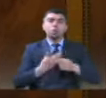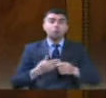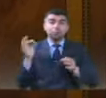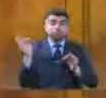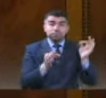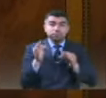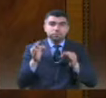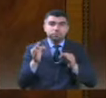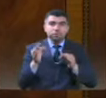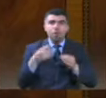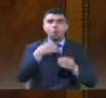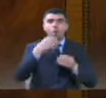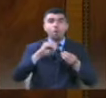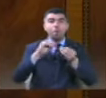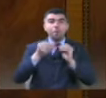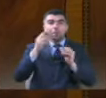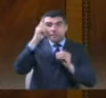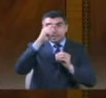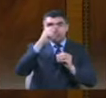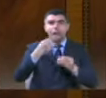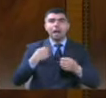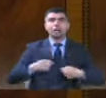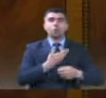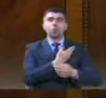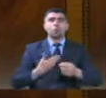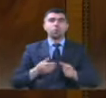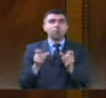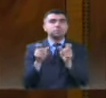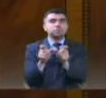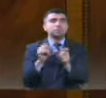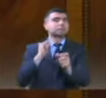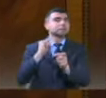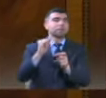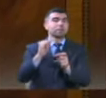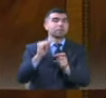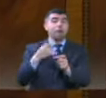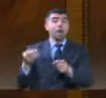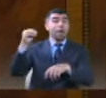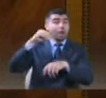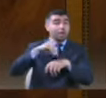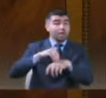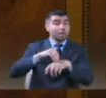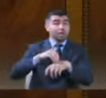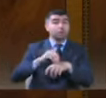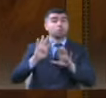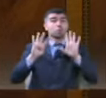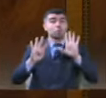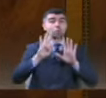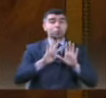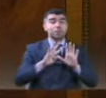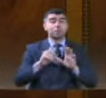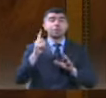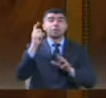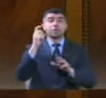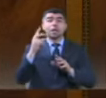المستعصية مباشرة. كما تم يوم 22 أكتوبر 2012 عقد اجتماع مع